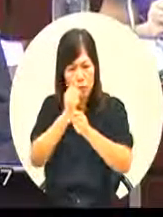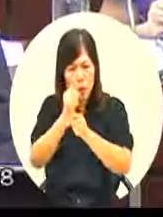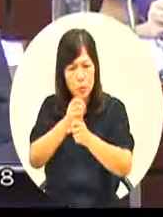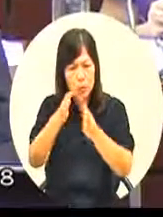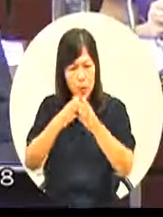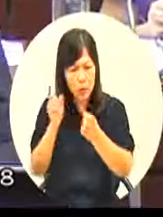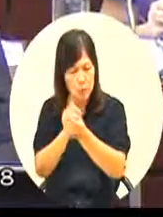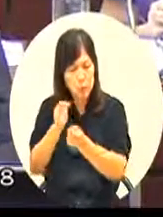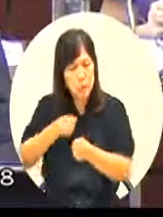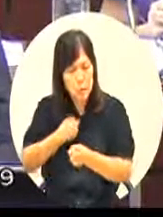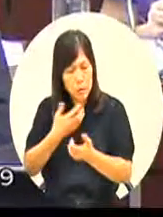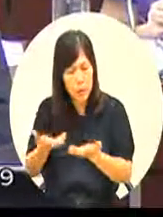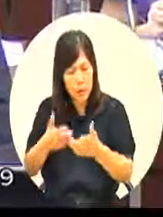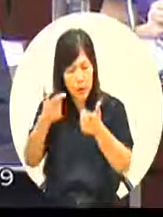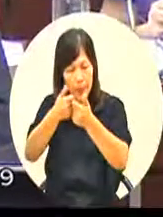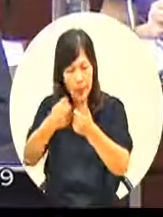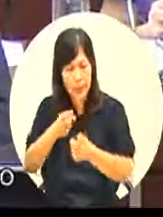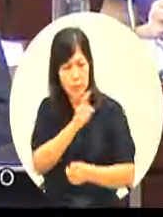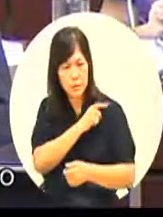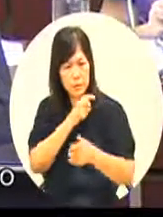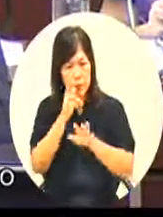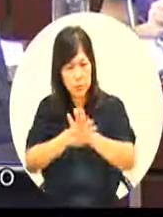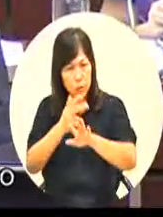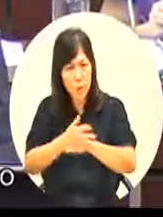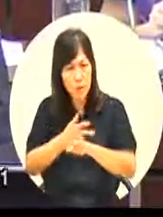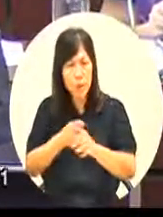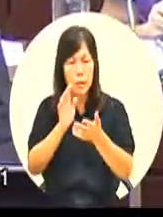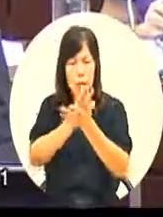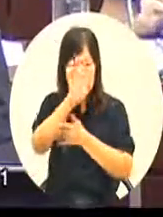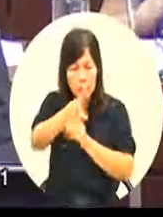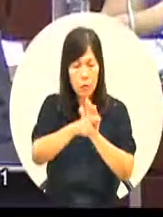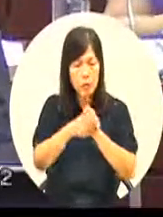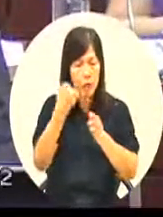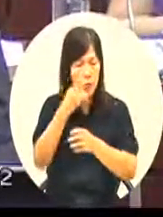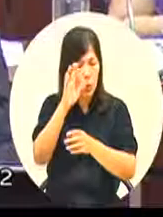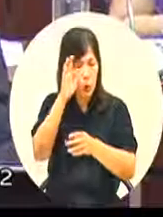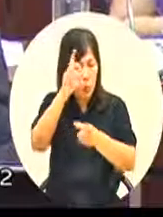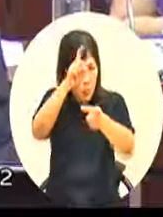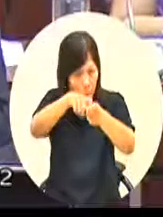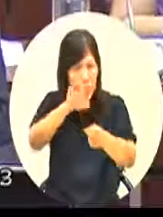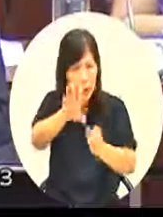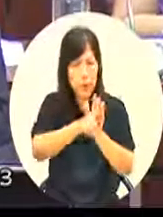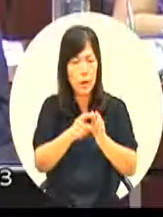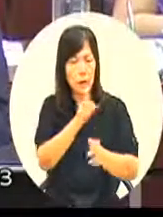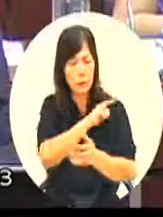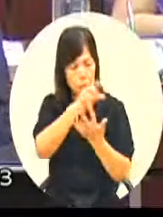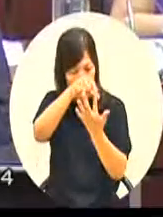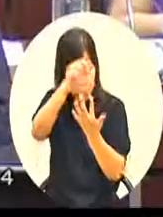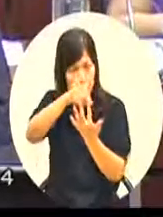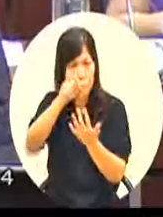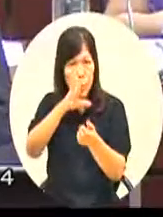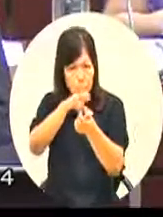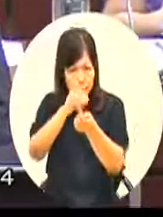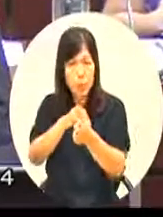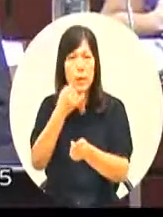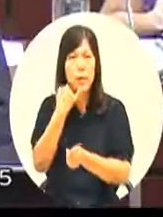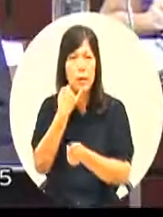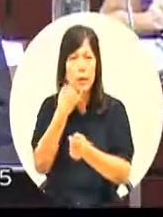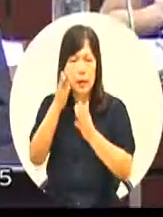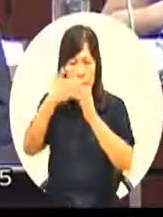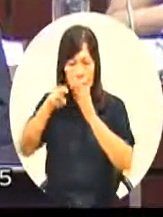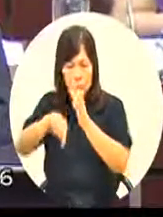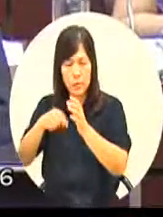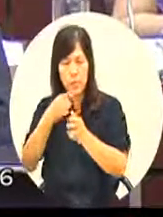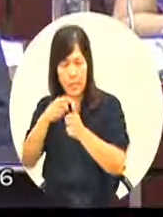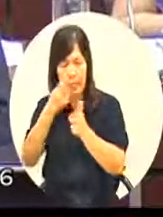样的人才，配合他的专业能力，然后也有未来的这个潜力的，他可以去做学习。所以我们觉得学校端要做